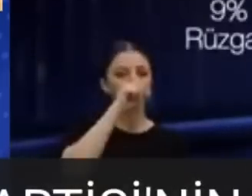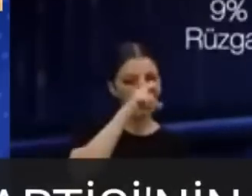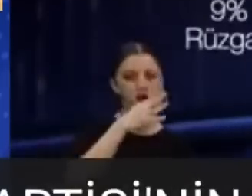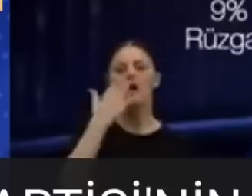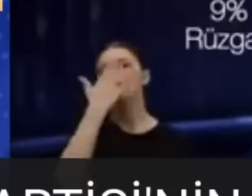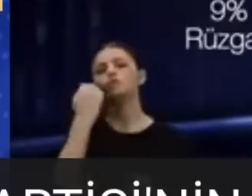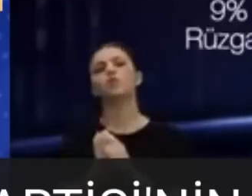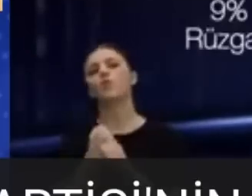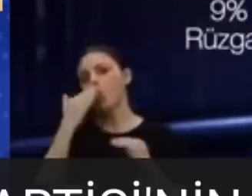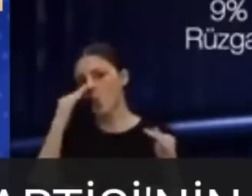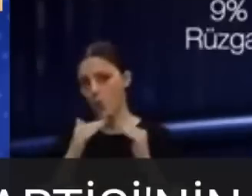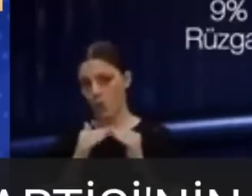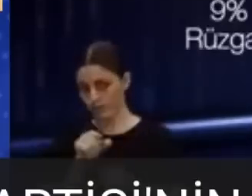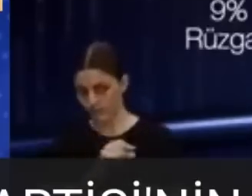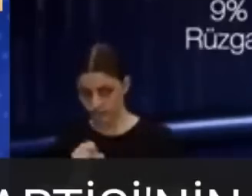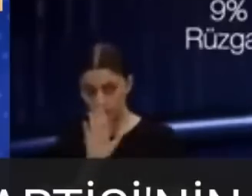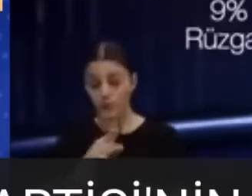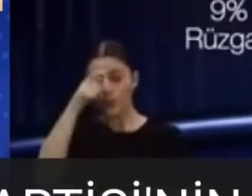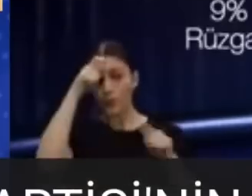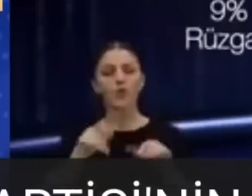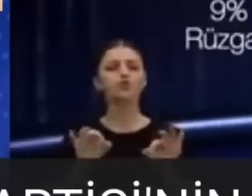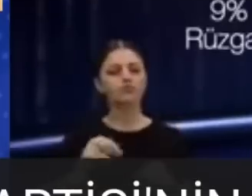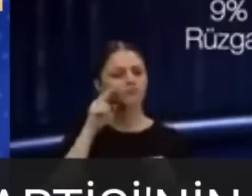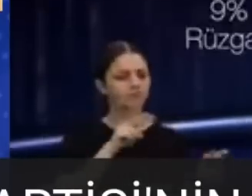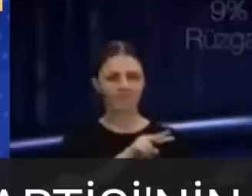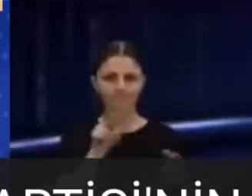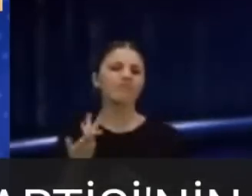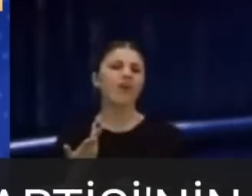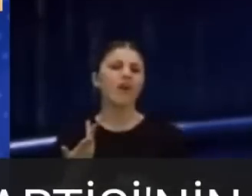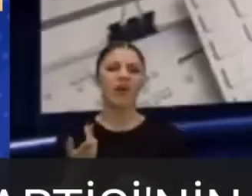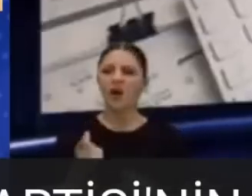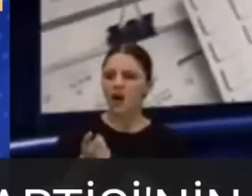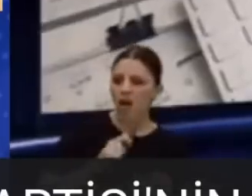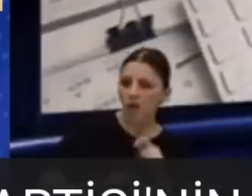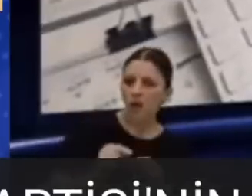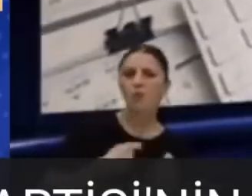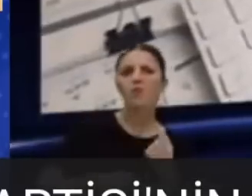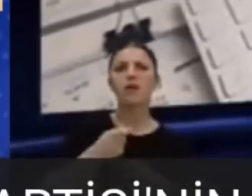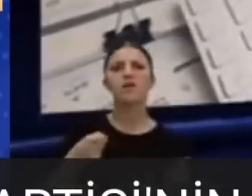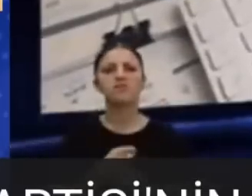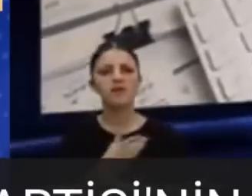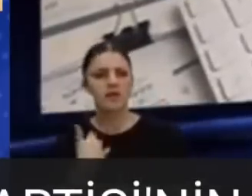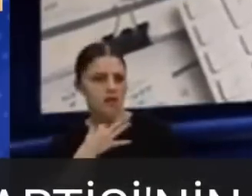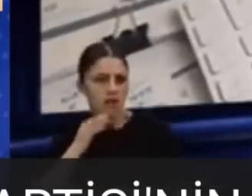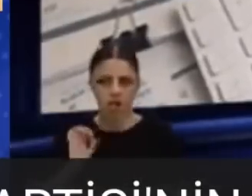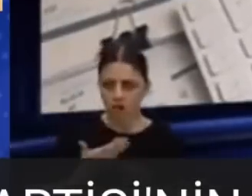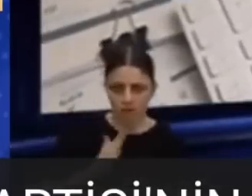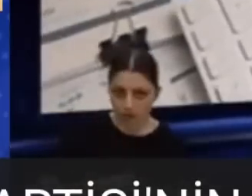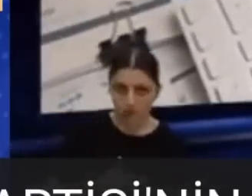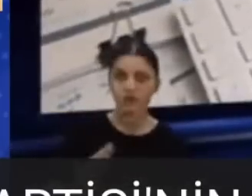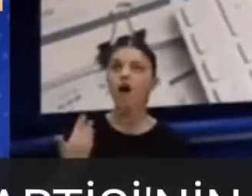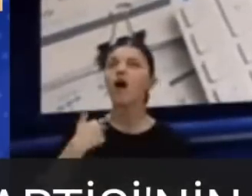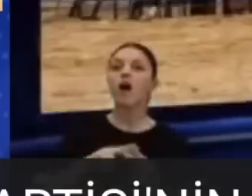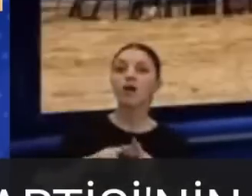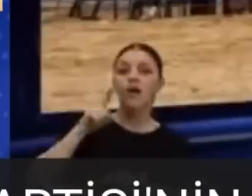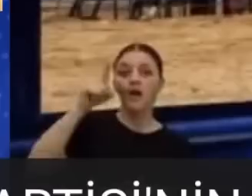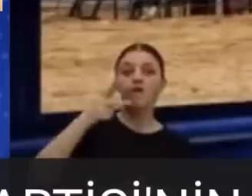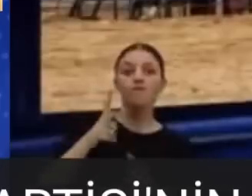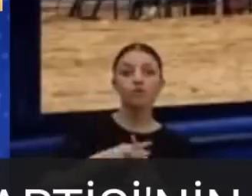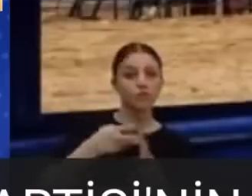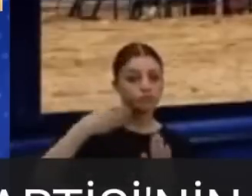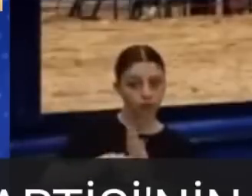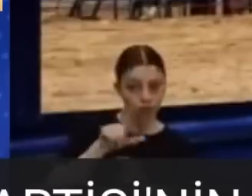üretiliyor ülkemizin karşı karşıya olduğu ekonomik krizi aşabilmesinin yolu enerji faturalarımızı azaltmaktan ve üretimi